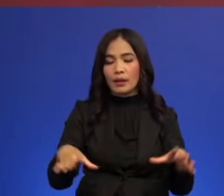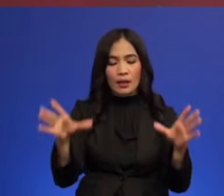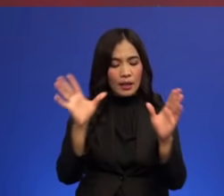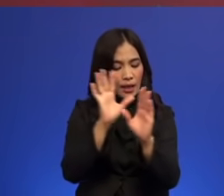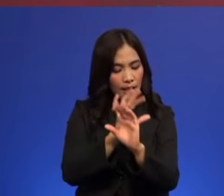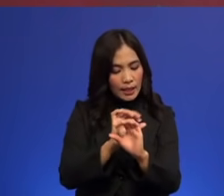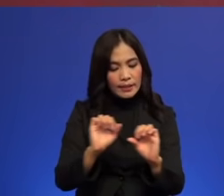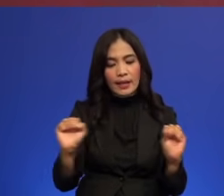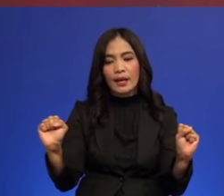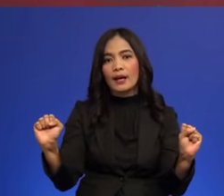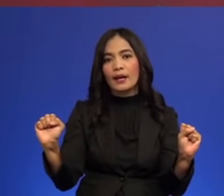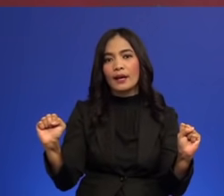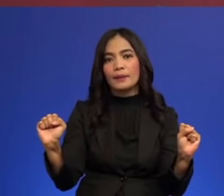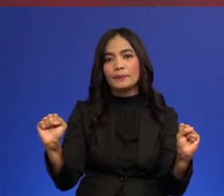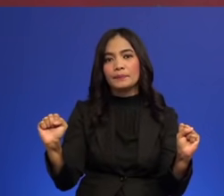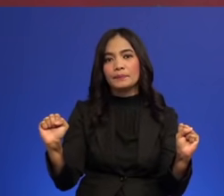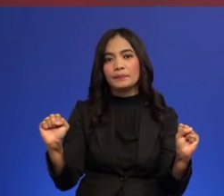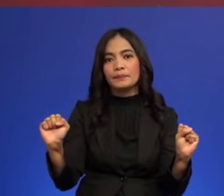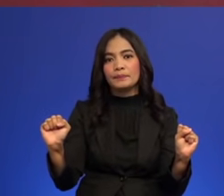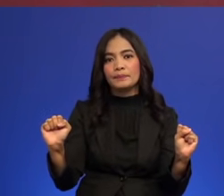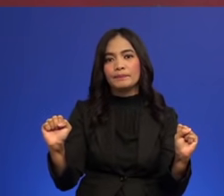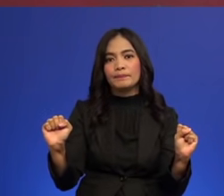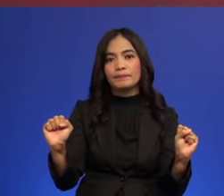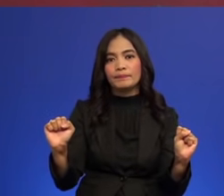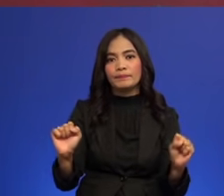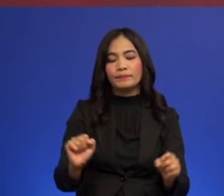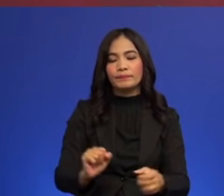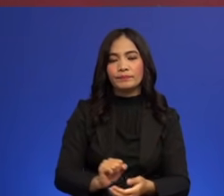Sekejap kan lenyap.